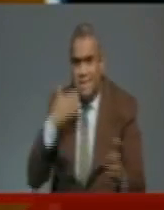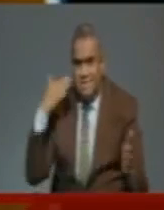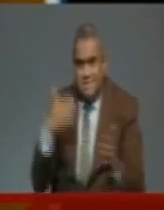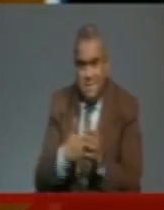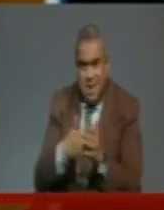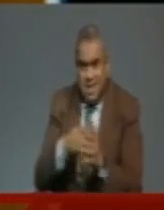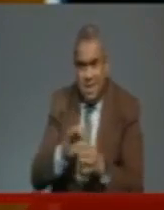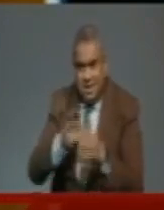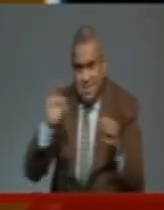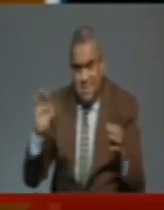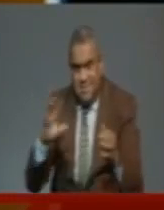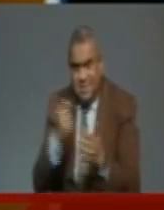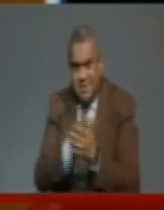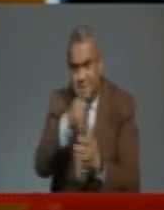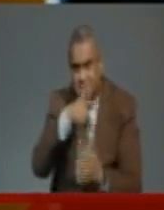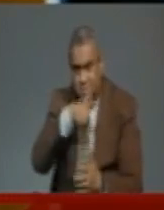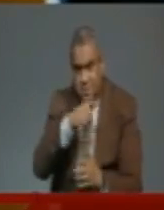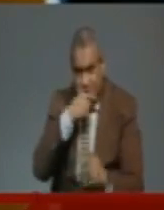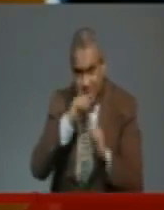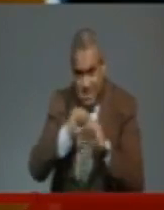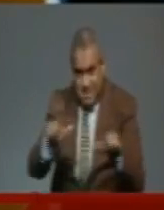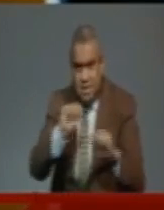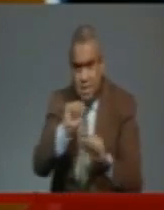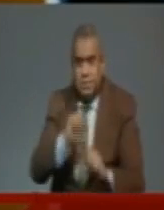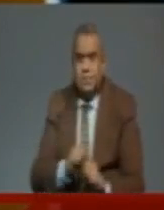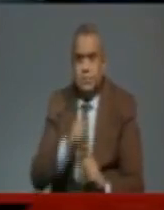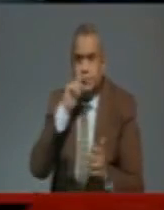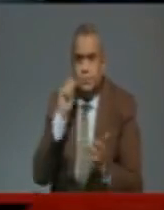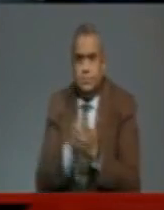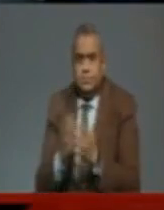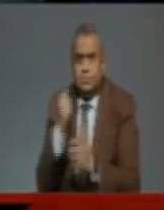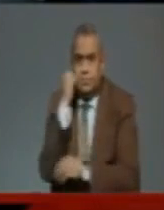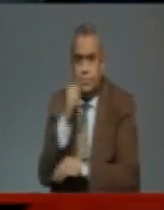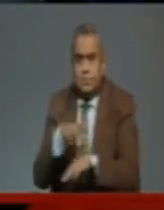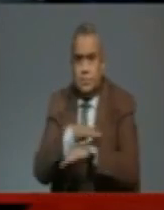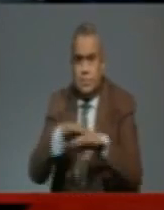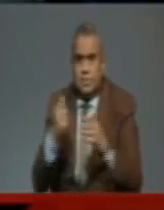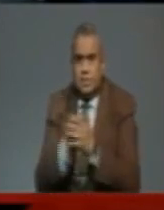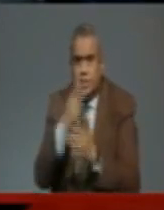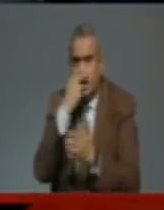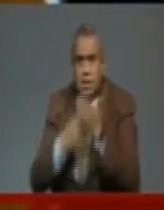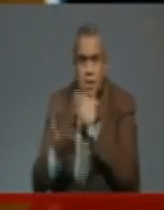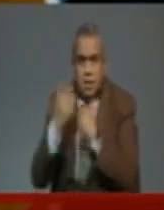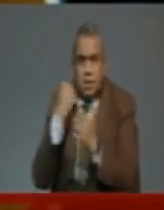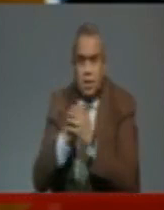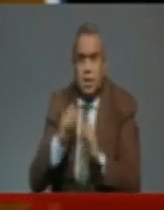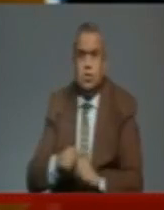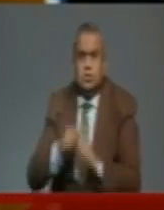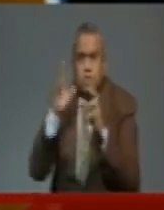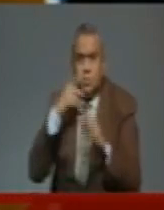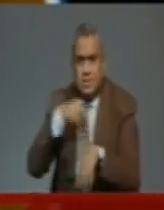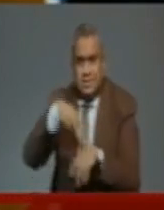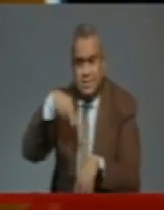عشان الكلام اللي حياتك قلته دلوقتي هي فعلا بتنطبق عليه. رئيس تلس كان عندي اول امبارح الصبح الساعة 8 قال